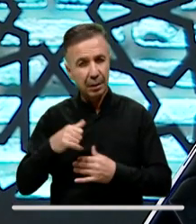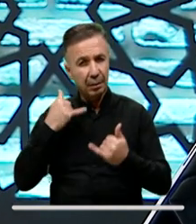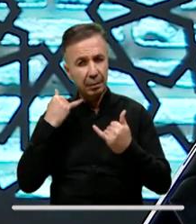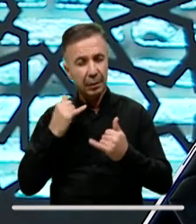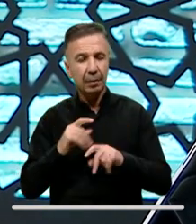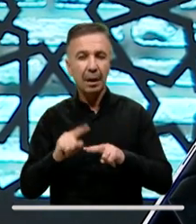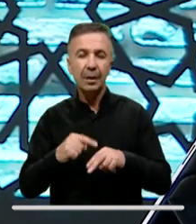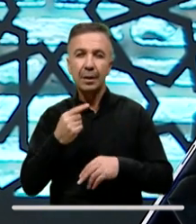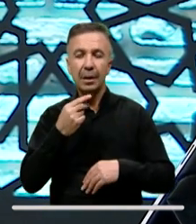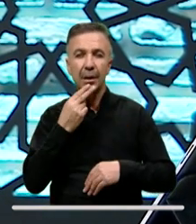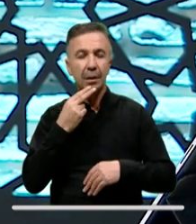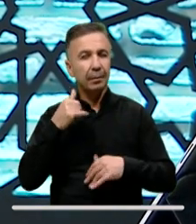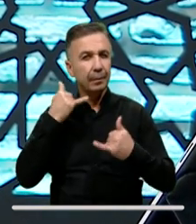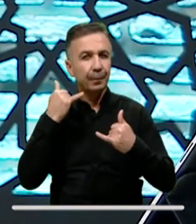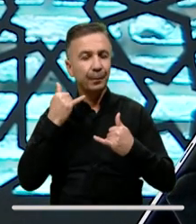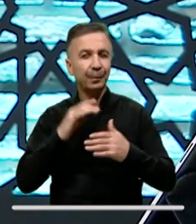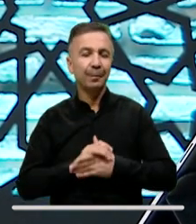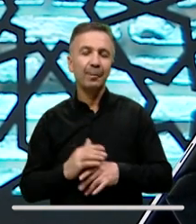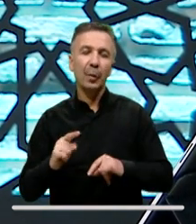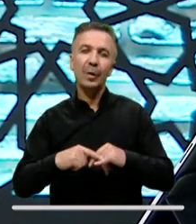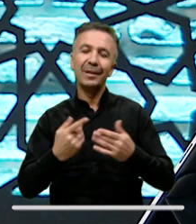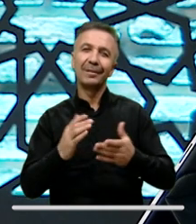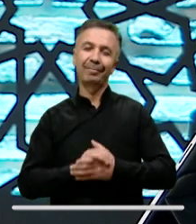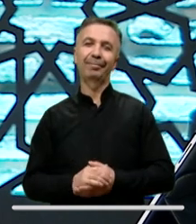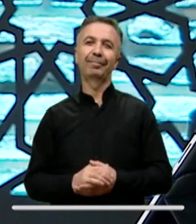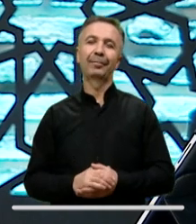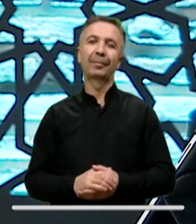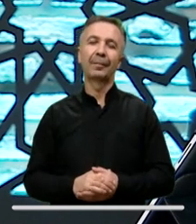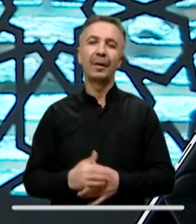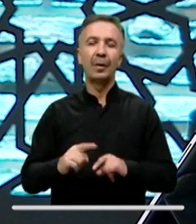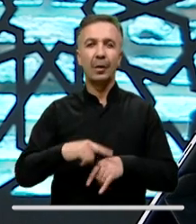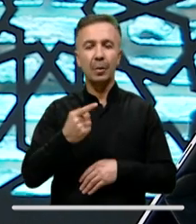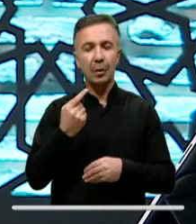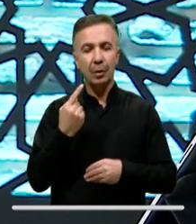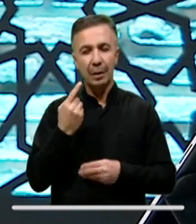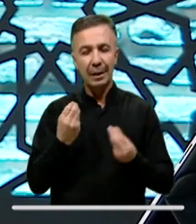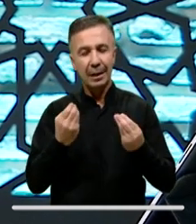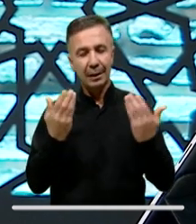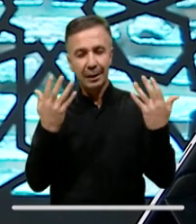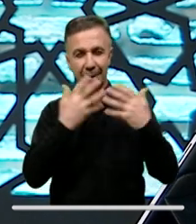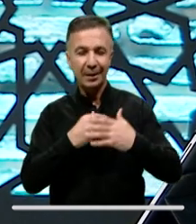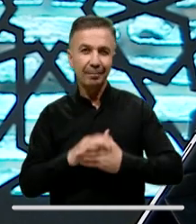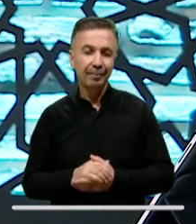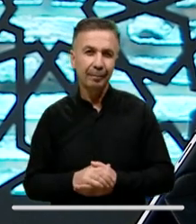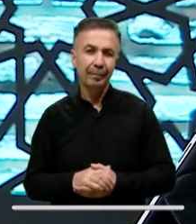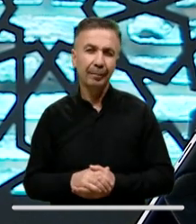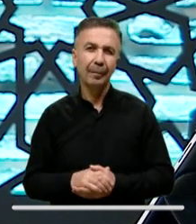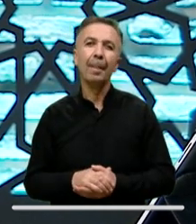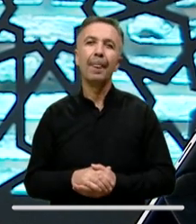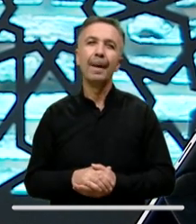gerçekleştireceğiz. Ayşe Hanım telefon attığımızda. Hoş geldiniz Ayşe Hanım. Hoş bulduk. İyi akşamlar hocam. Sağ olun. Hayırlı akşamlar.